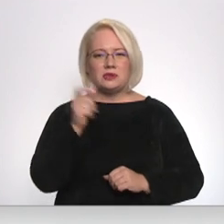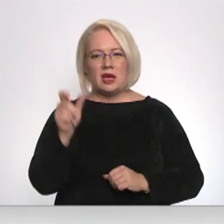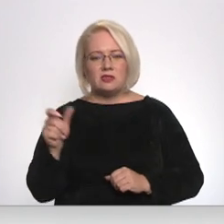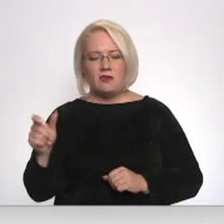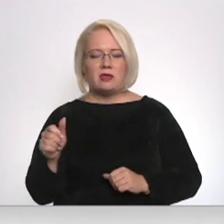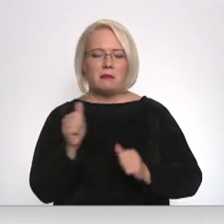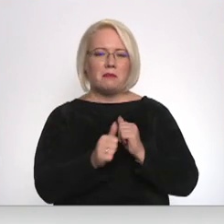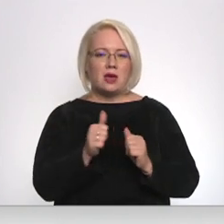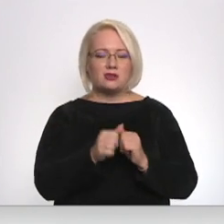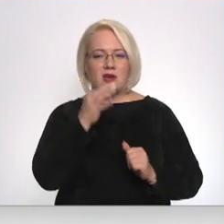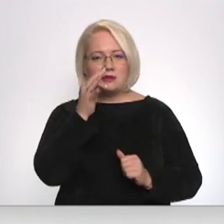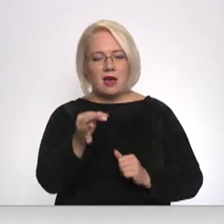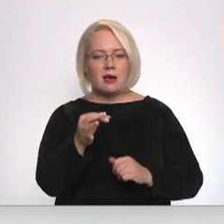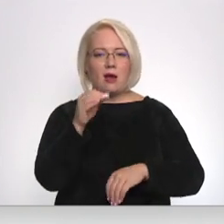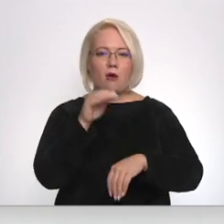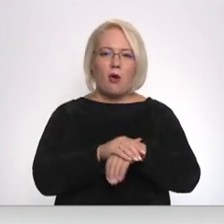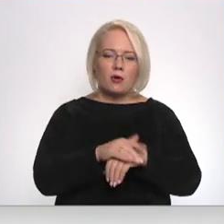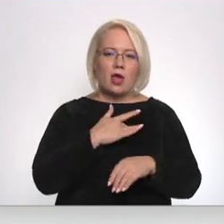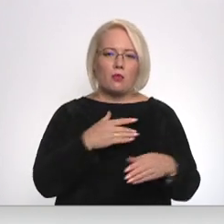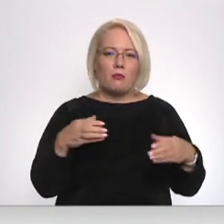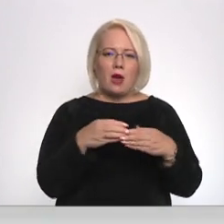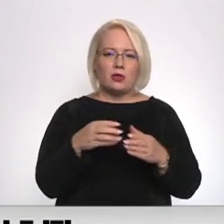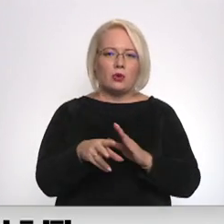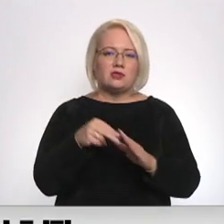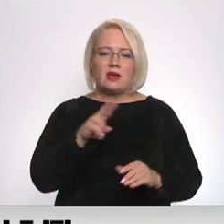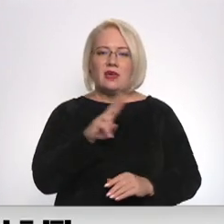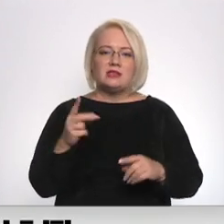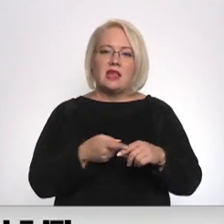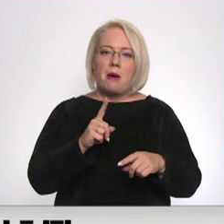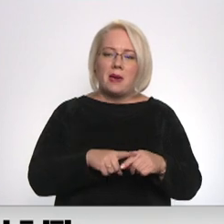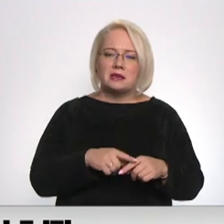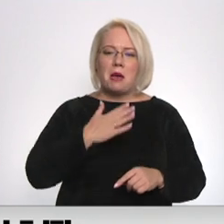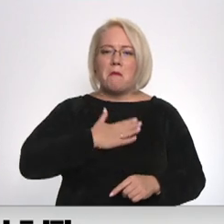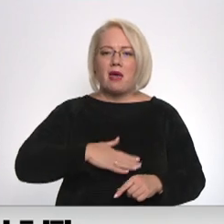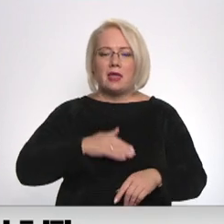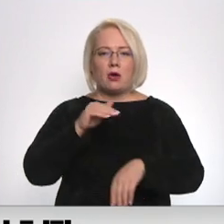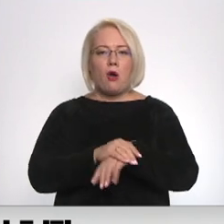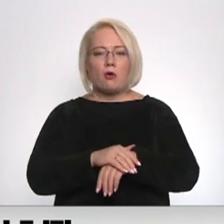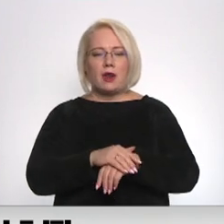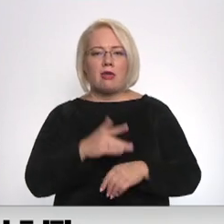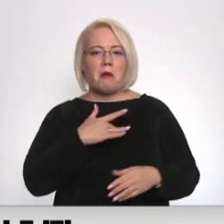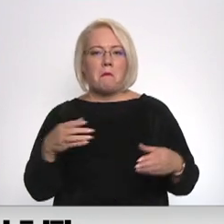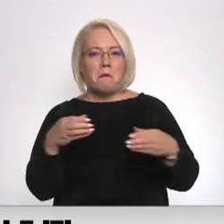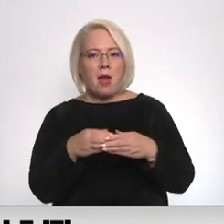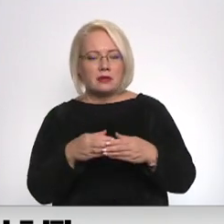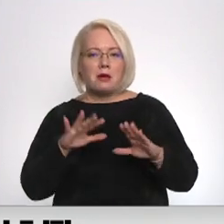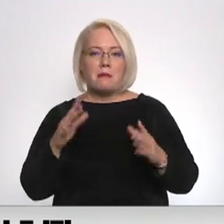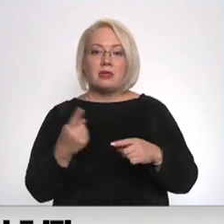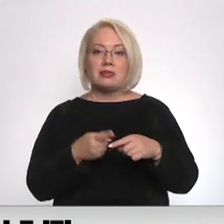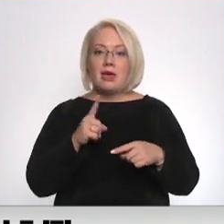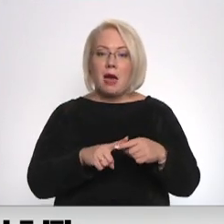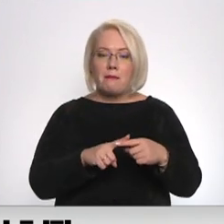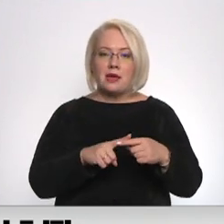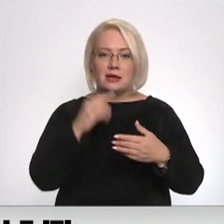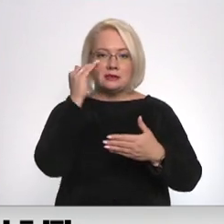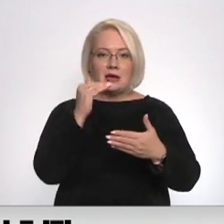visbiežāk min, ka konkrētu sarakstu izvēlējušies nevis tāpēc, ka simpatizē konkrēta politiskā partija, bet tāpēc, ka